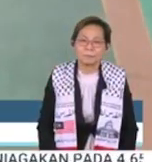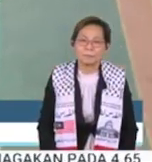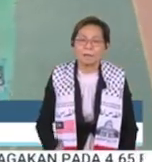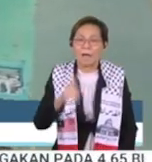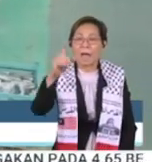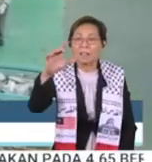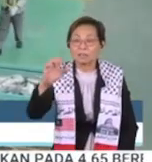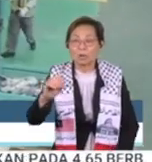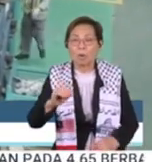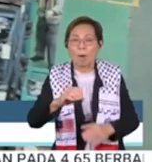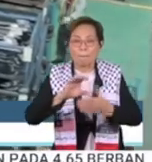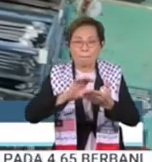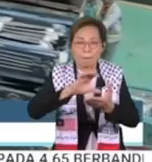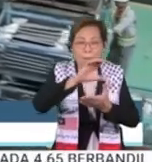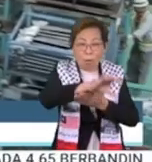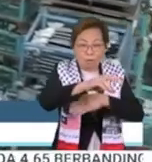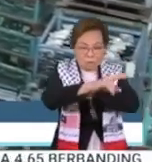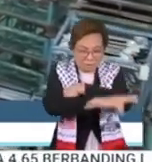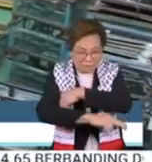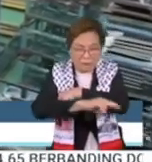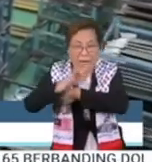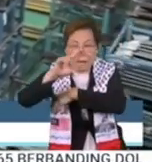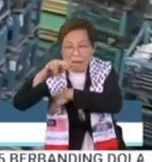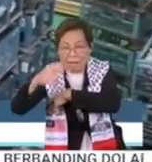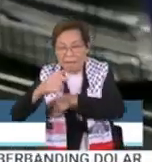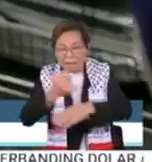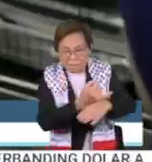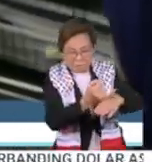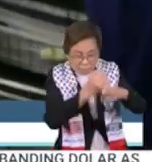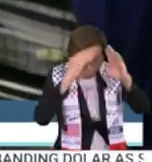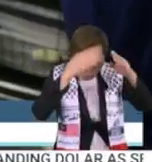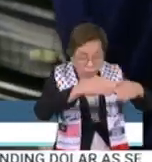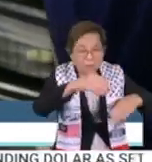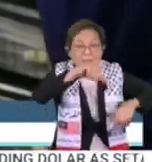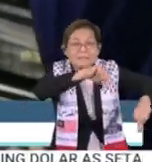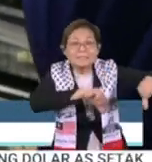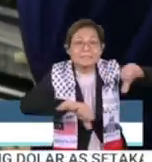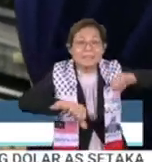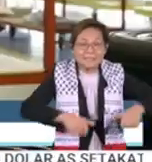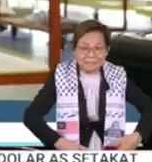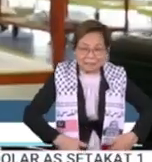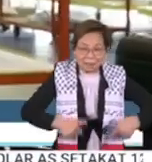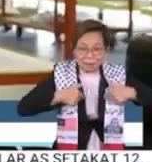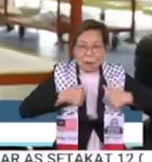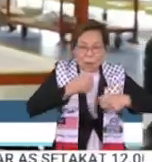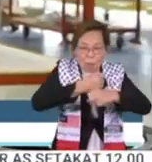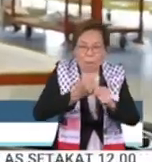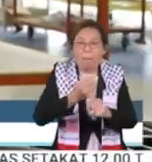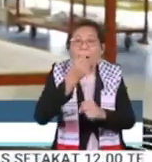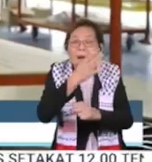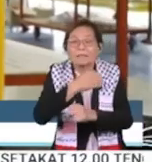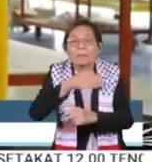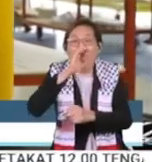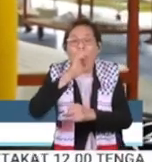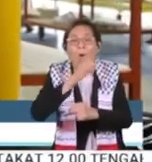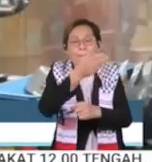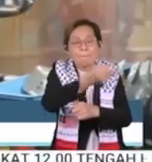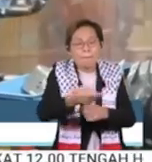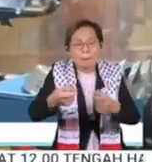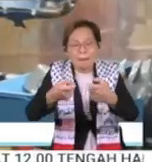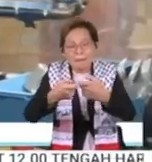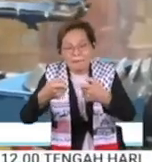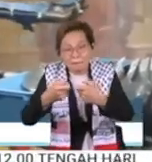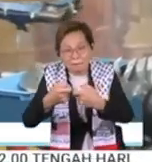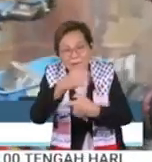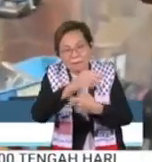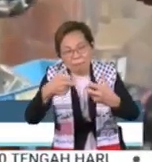Exco Pelaburan Negeri Eng Zihan kata antara industri tumpuan ialah sains hayat, pembuatan makanan dan minuman, produk elektrik dan elektronik